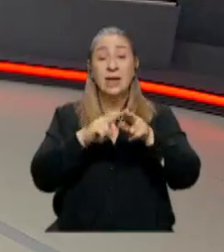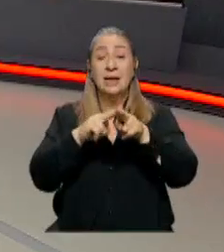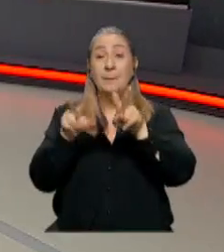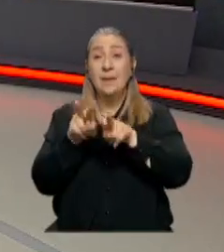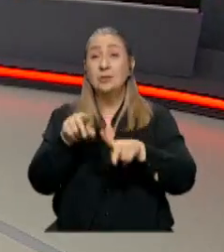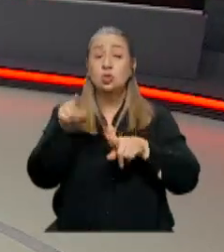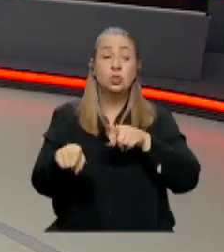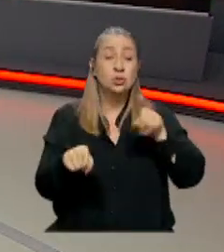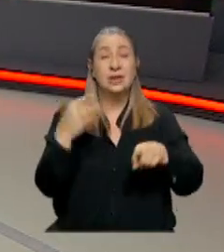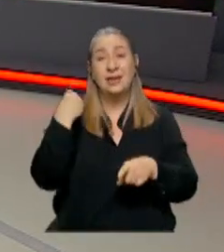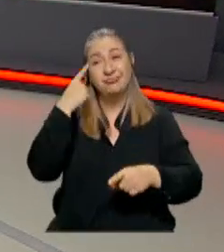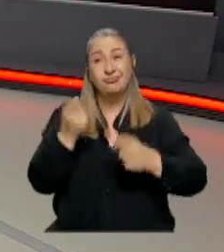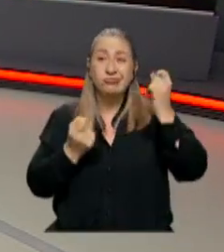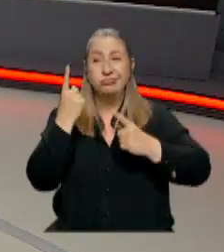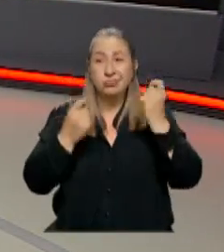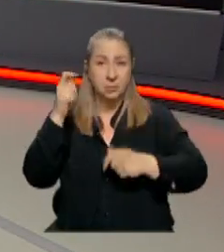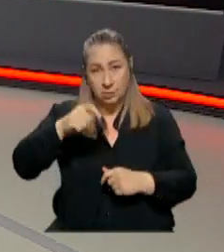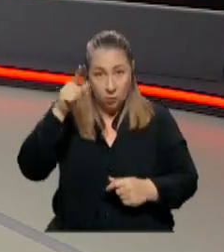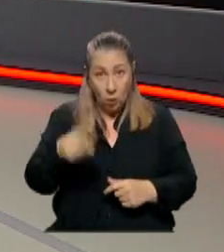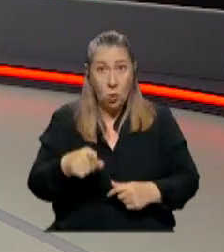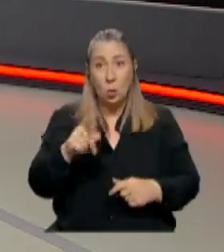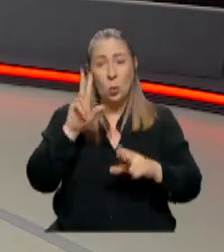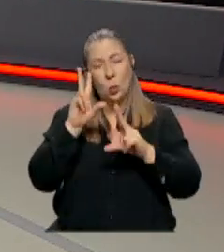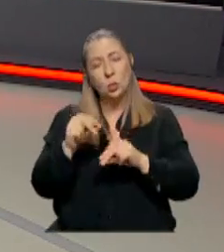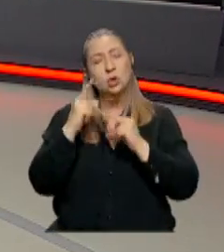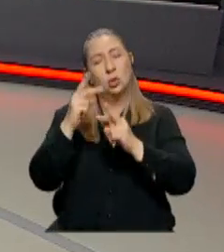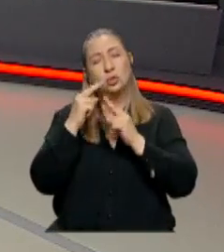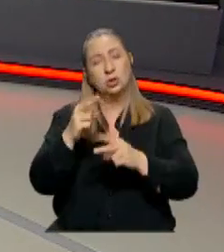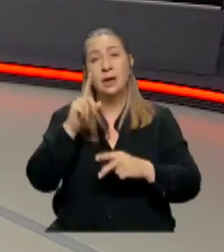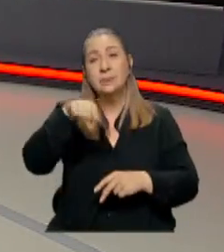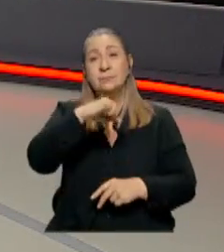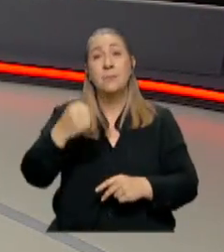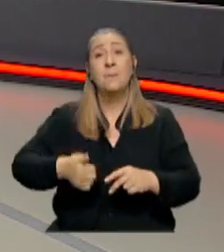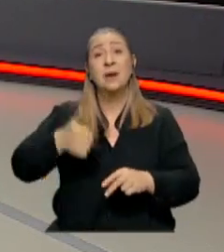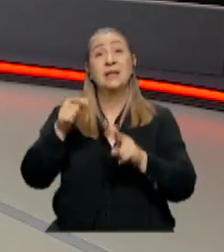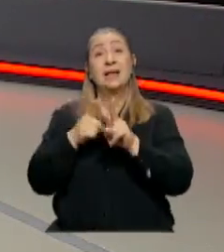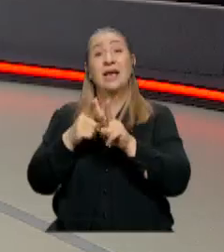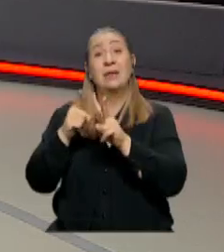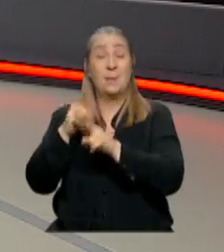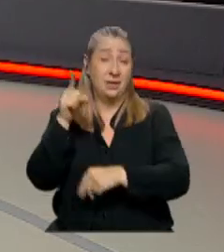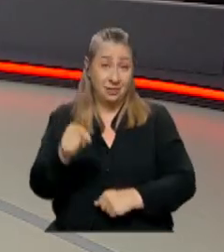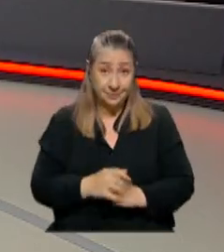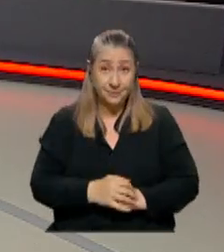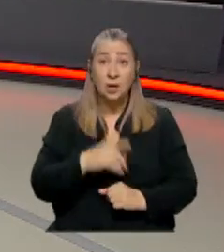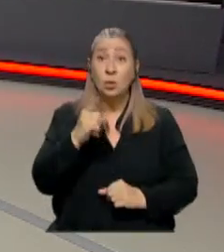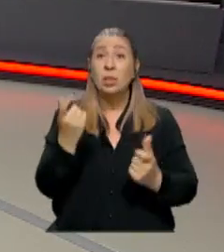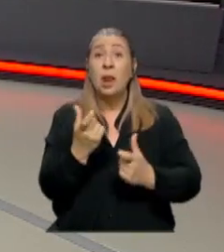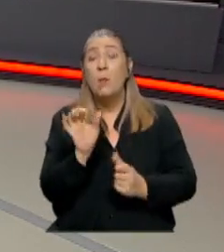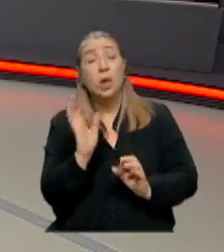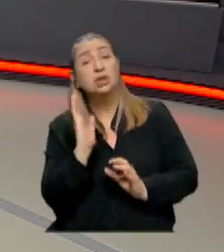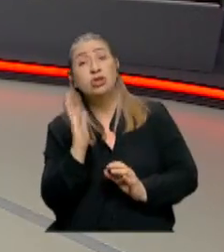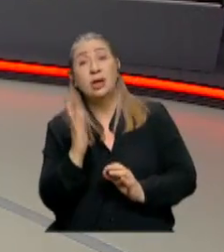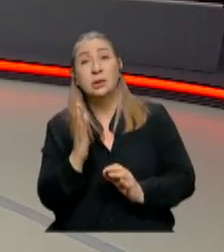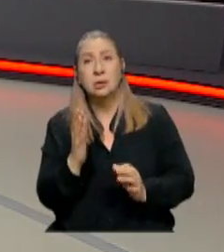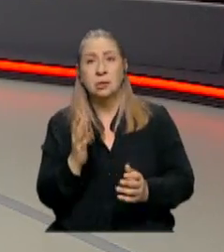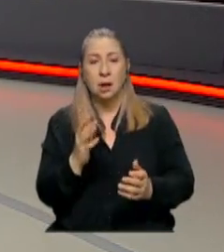şuydu buydu, yeni icatlar çıkarıyor. Uykusunda konuşurken Hazine ve Maliye Bakanı Nurettin Nebati. Bu nereye gidecek?